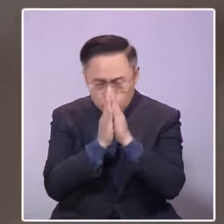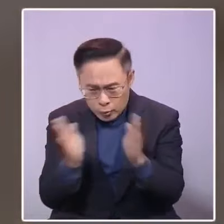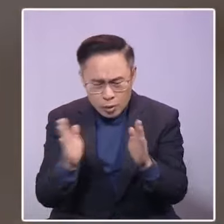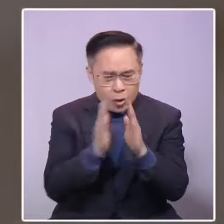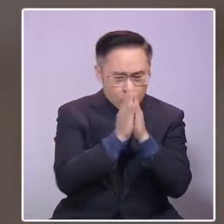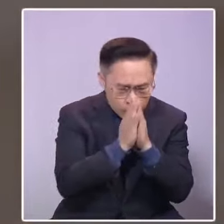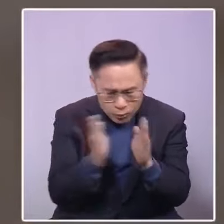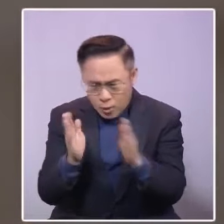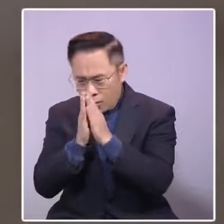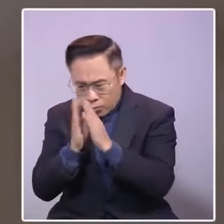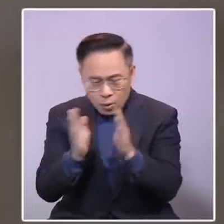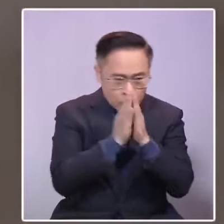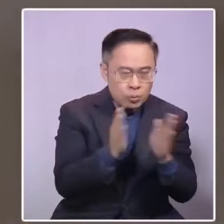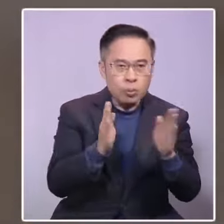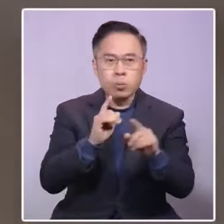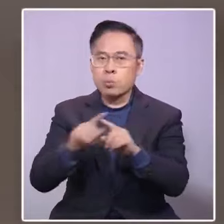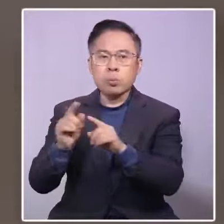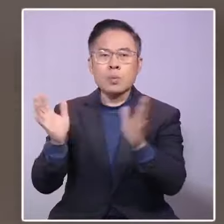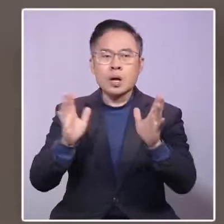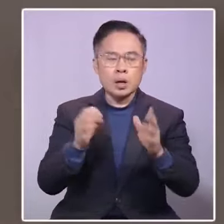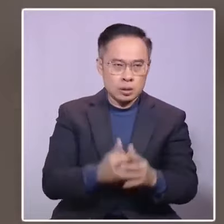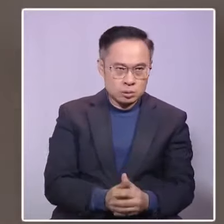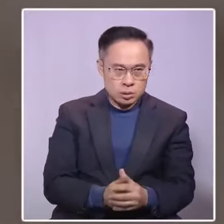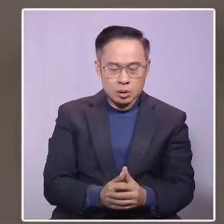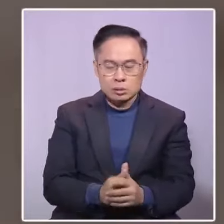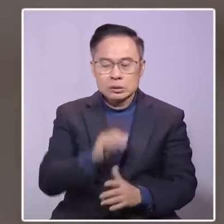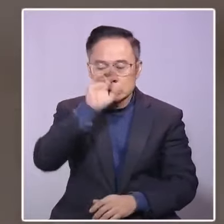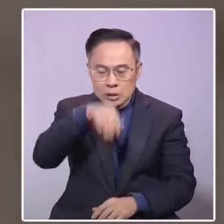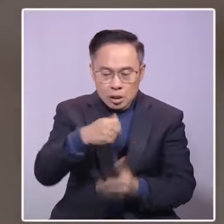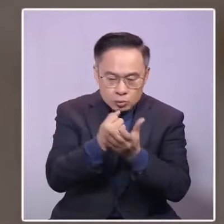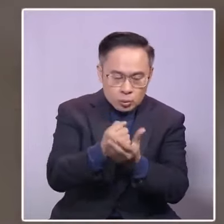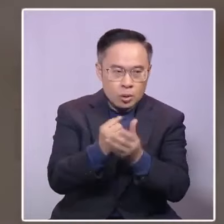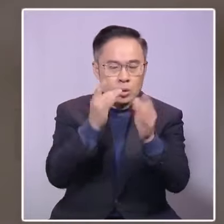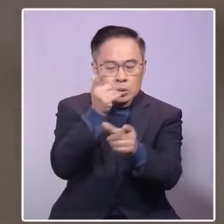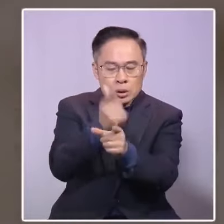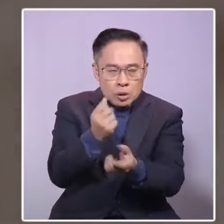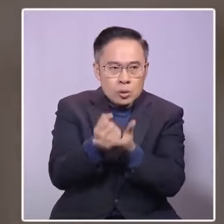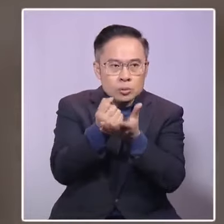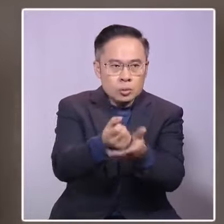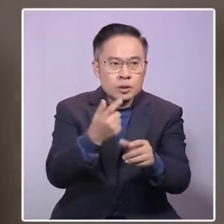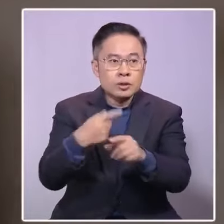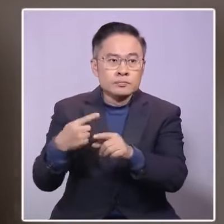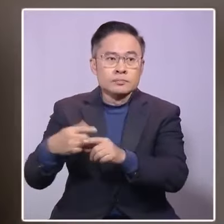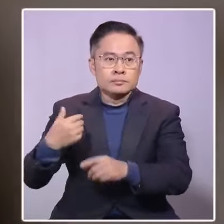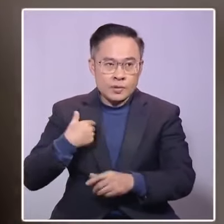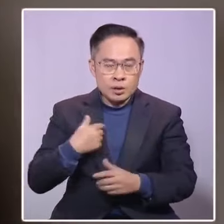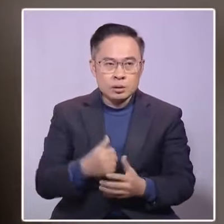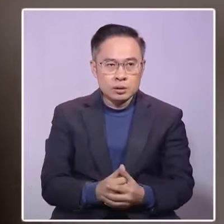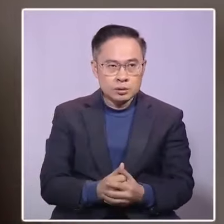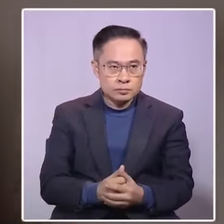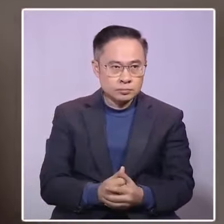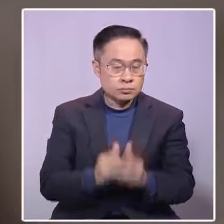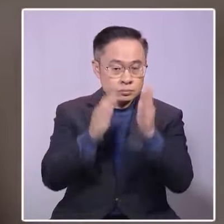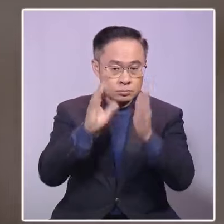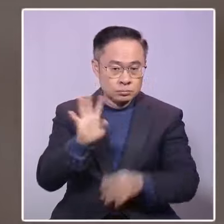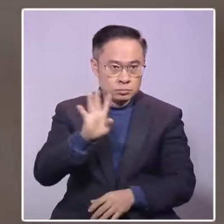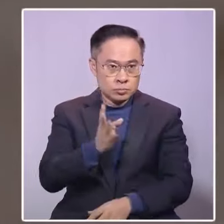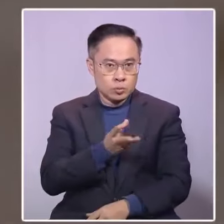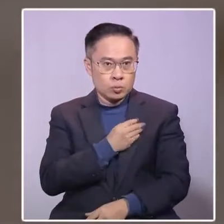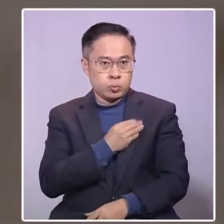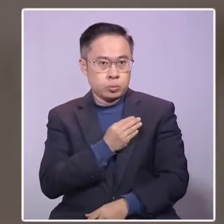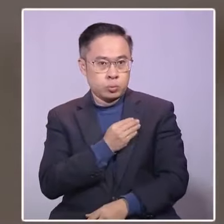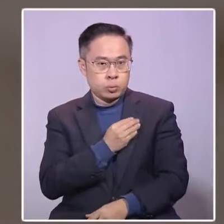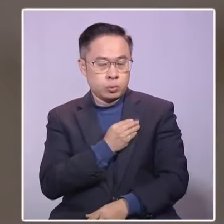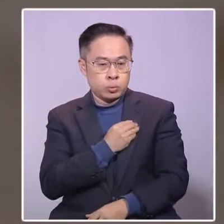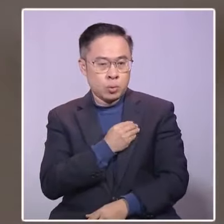และขอบคุณจริงๆขอบคุณพลายตระกูลแสนและควานช้างที่ลงไปช่วยเหลือซึ่งระหว่างนั้นเองเนี่ยทั้ง4คนยังอยู่ในอาการแตกตื่นต